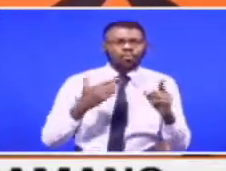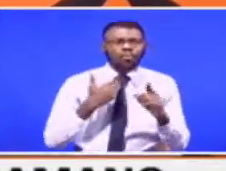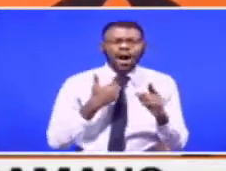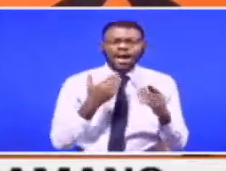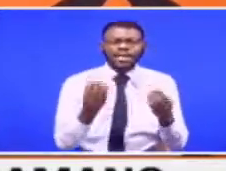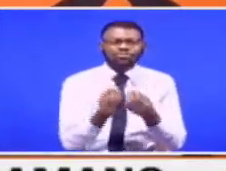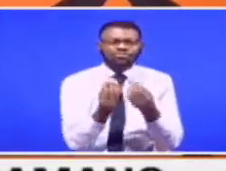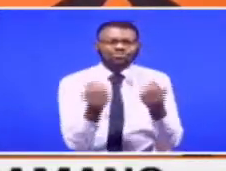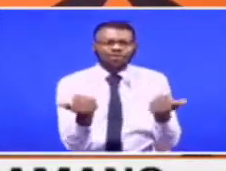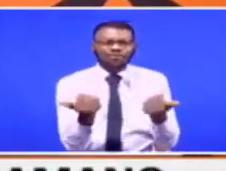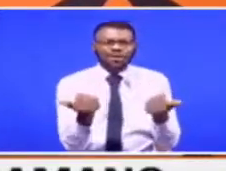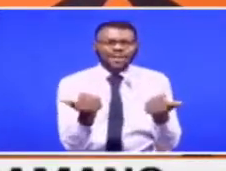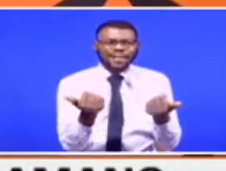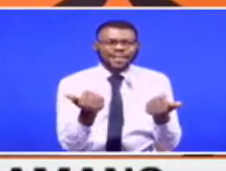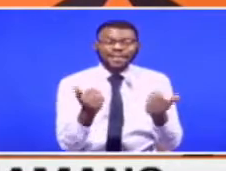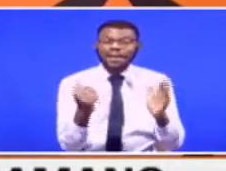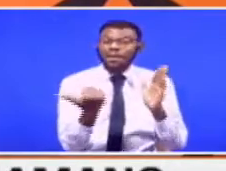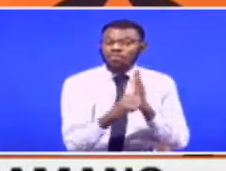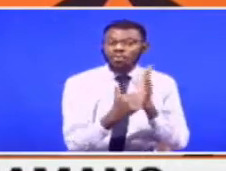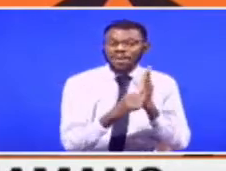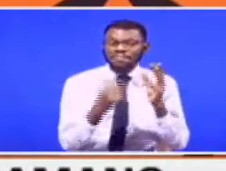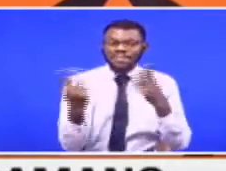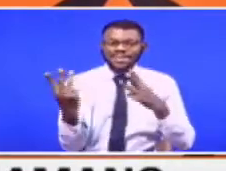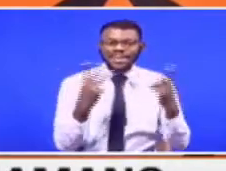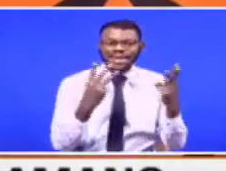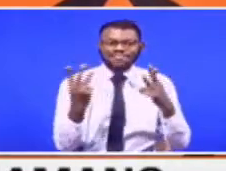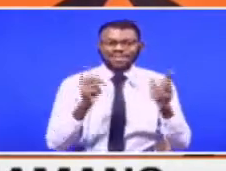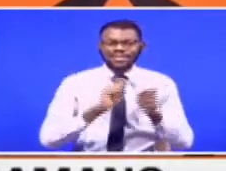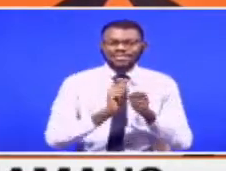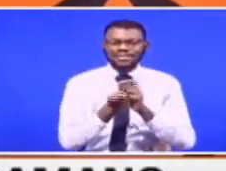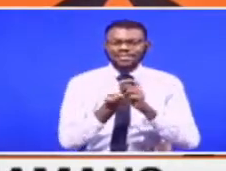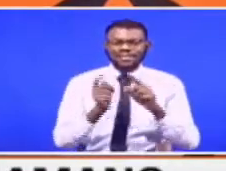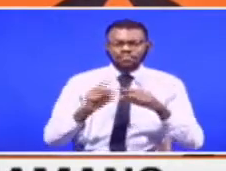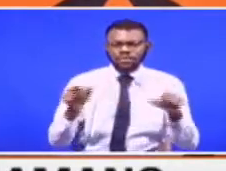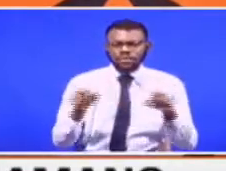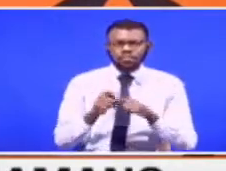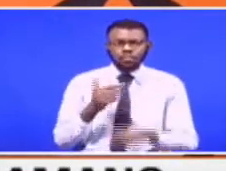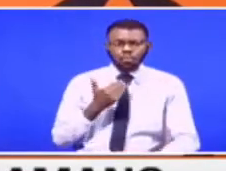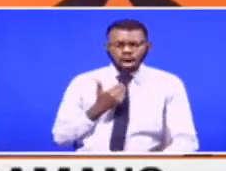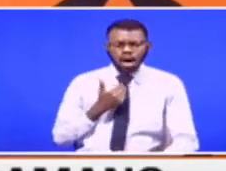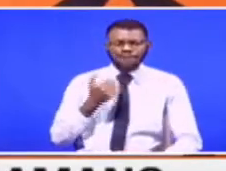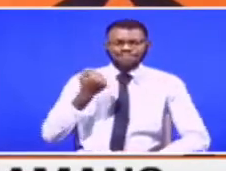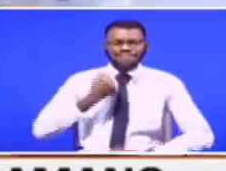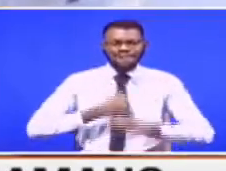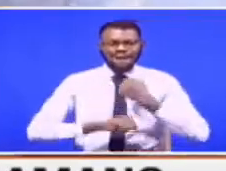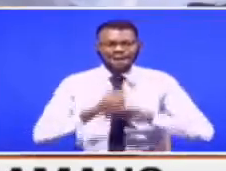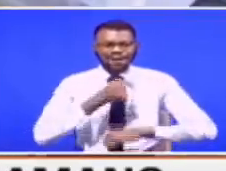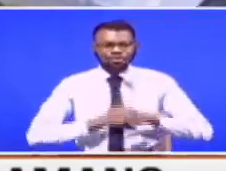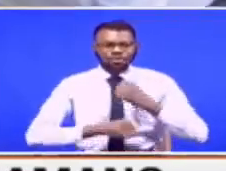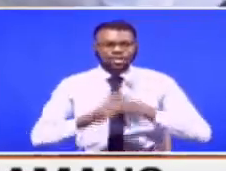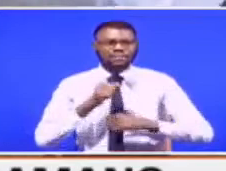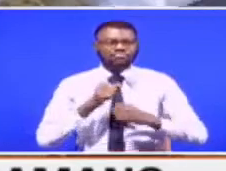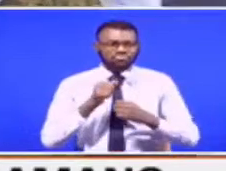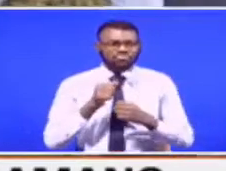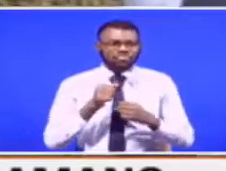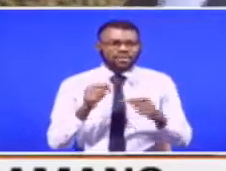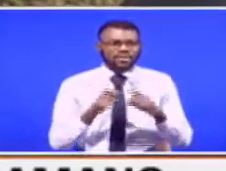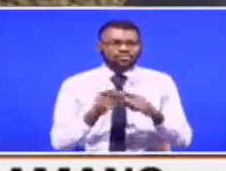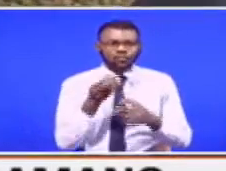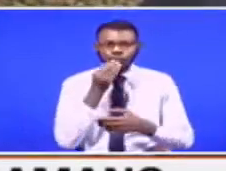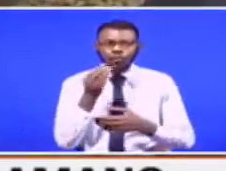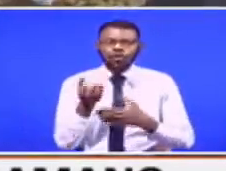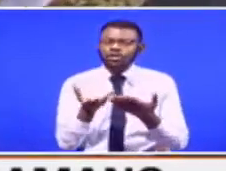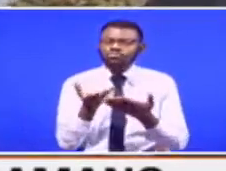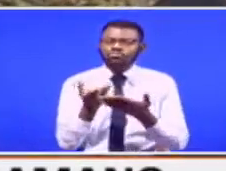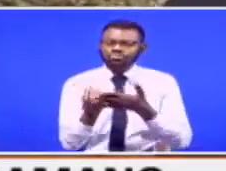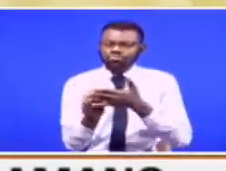or mitigating the effects of climate change, but actually to take the necessary actions. Uzalishaji vyakula vya viwanda